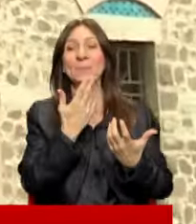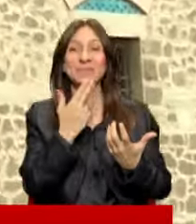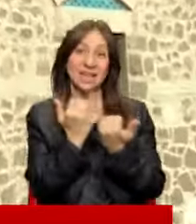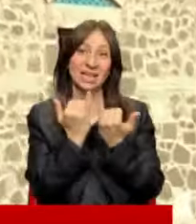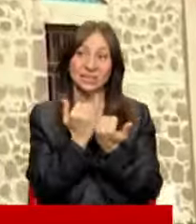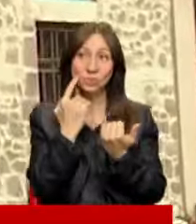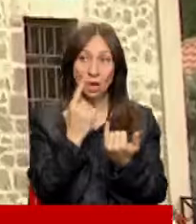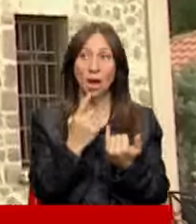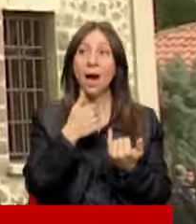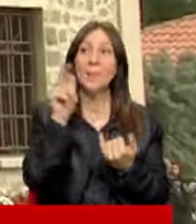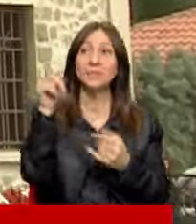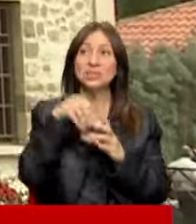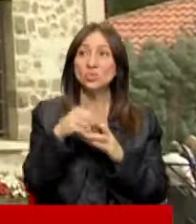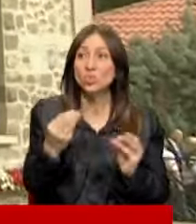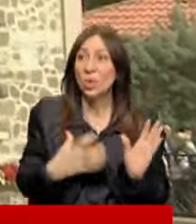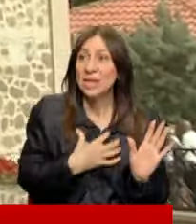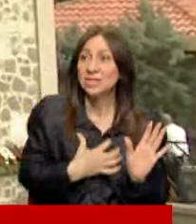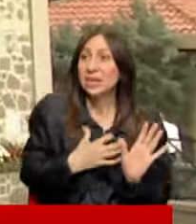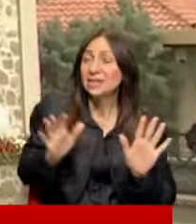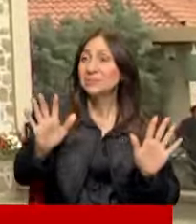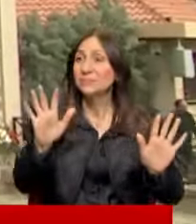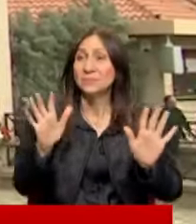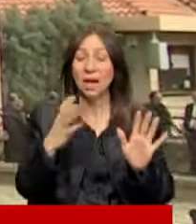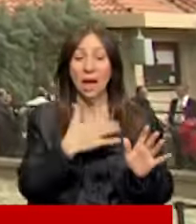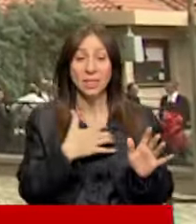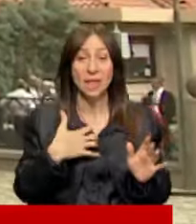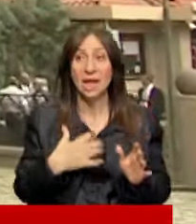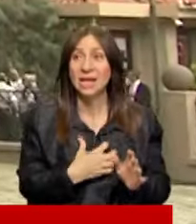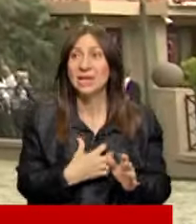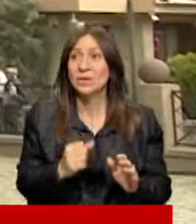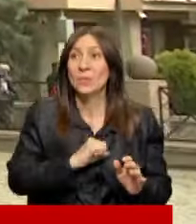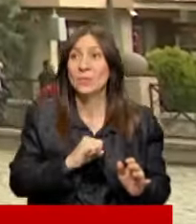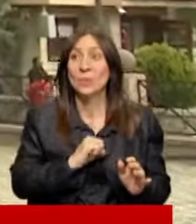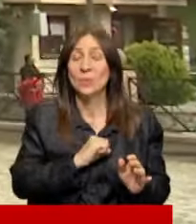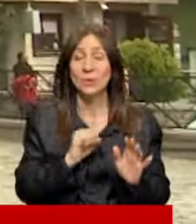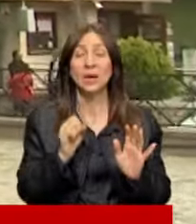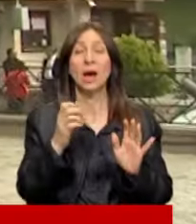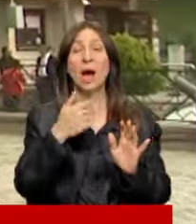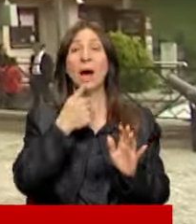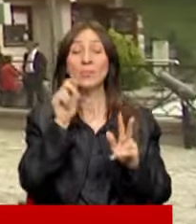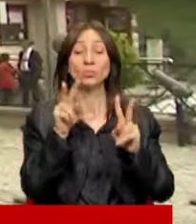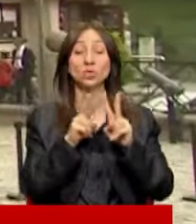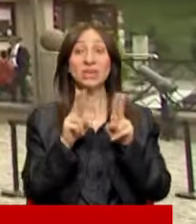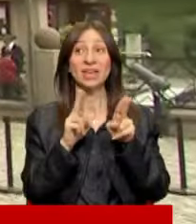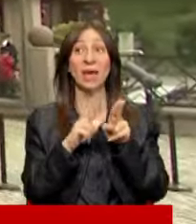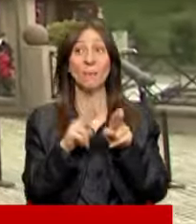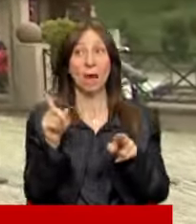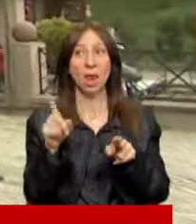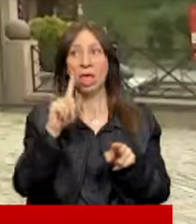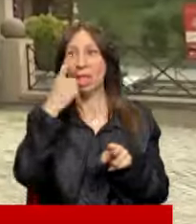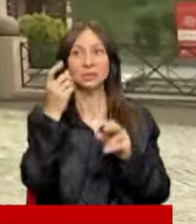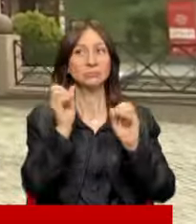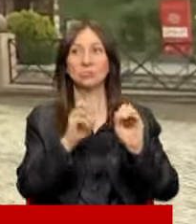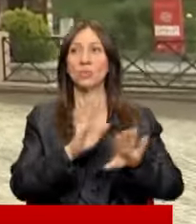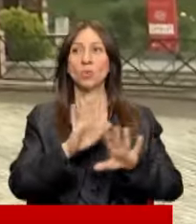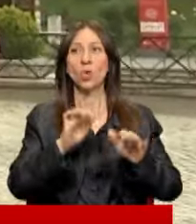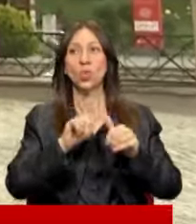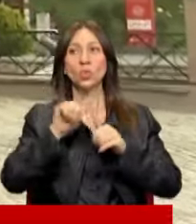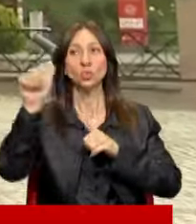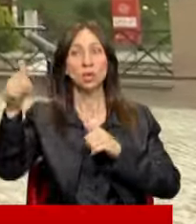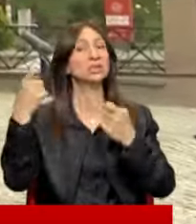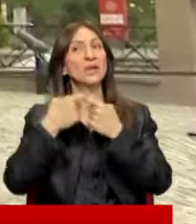Kız kardeş abisi için çok endişeli. Anne çok endişeli ama abi Mustafa Kemal yalnız bırakmıyor onları, uzakta